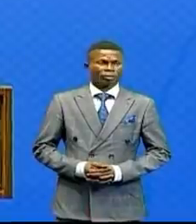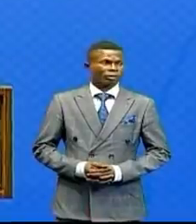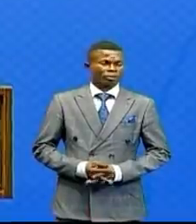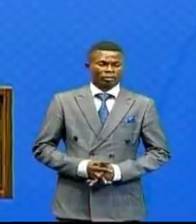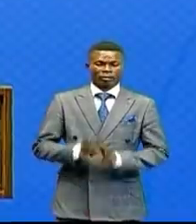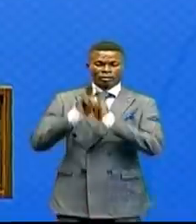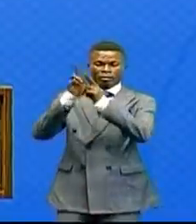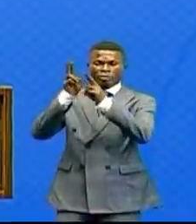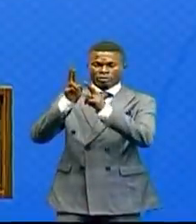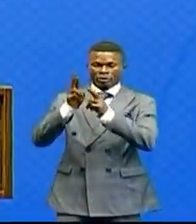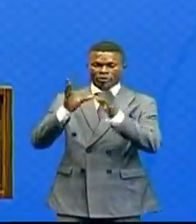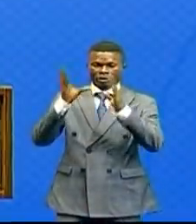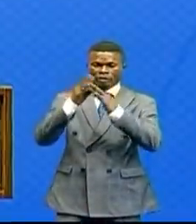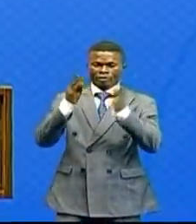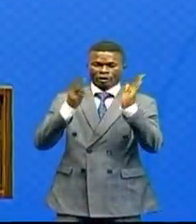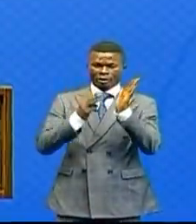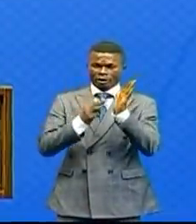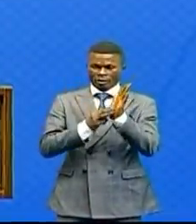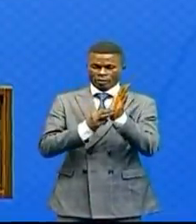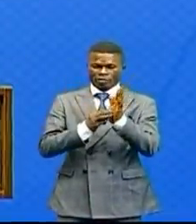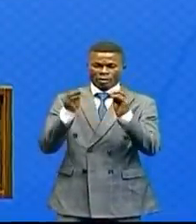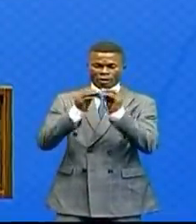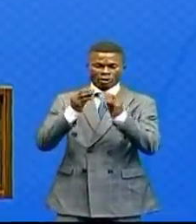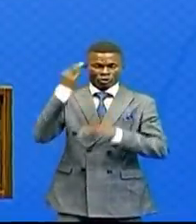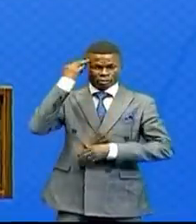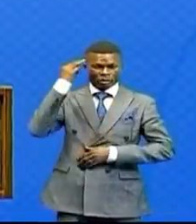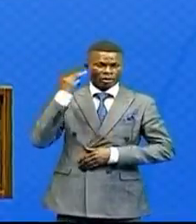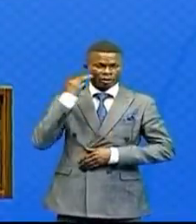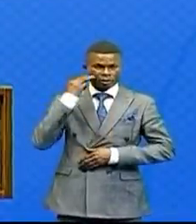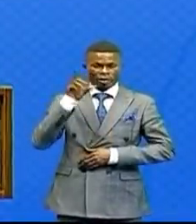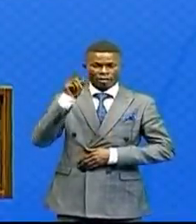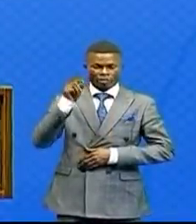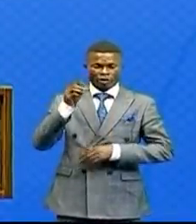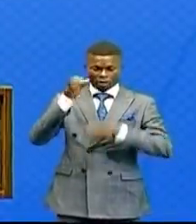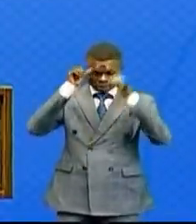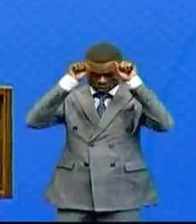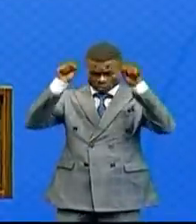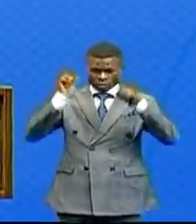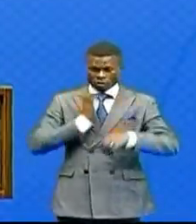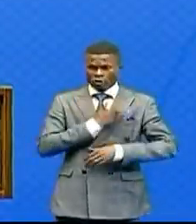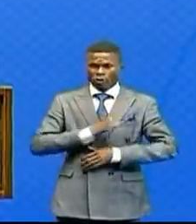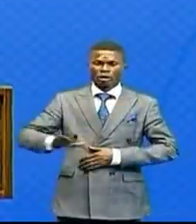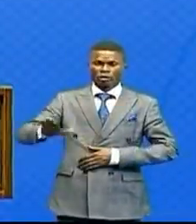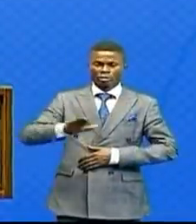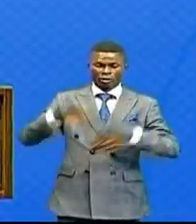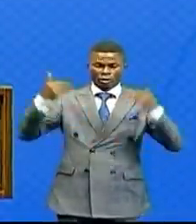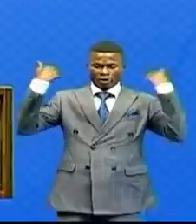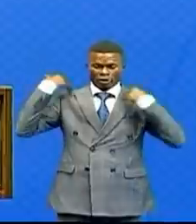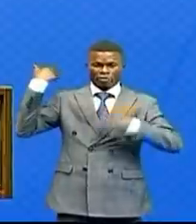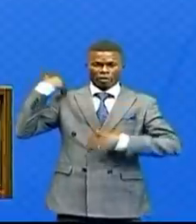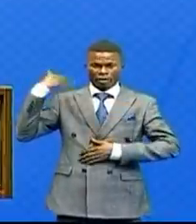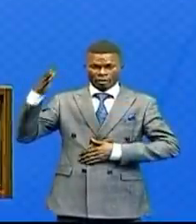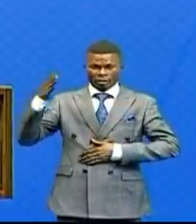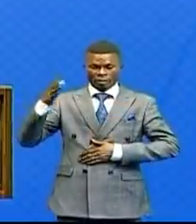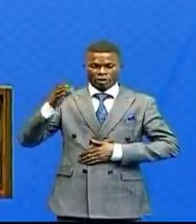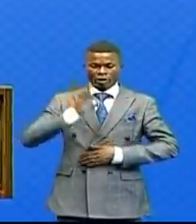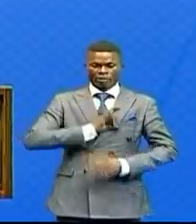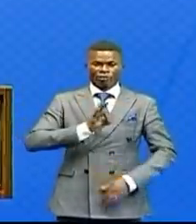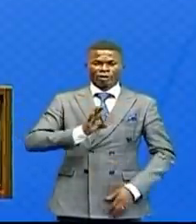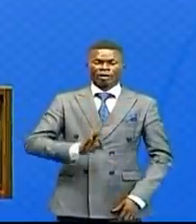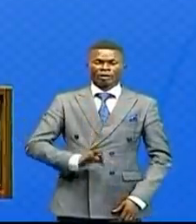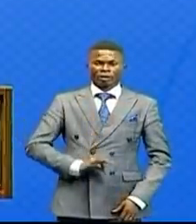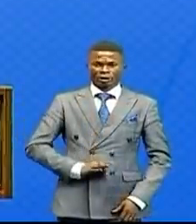Compte rendu de la 29e réunion du Conseil des ministres, le président de la République, chef de l'État,